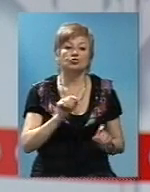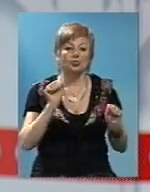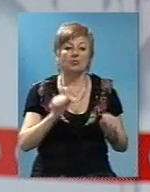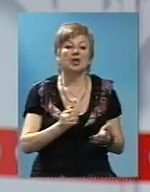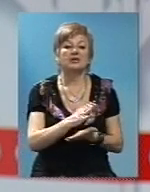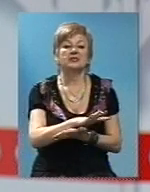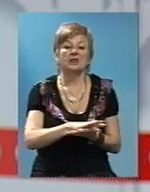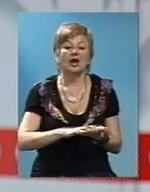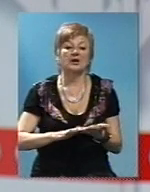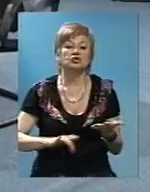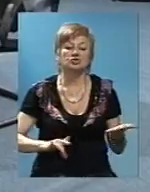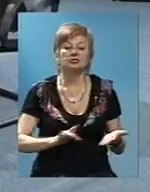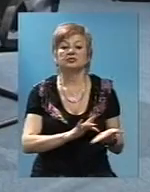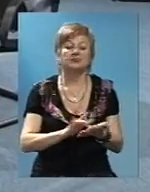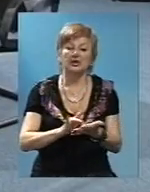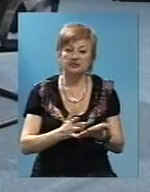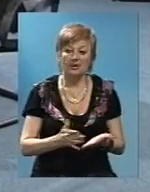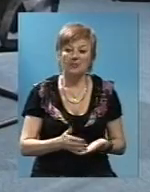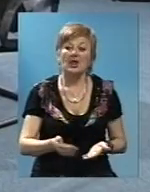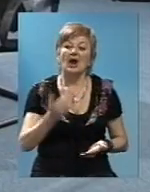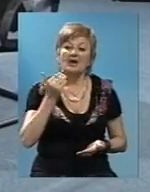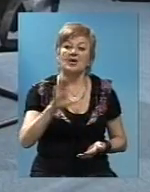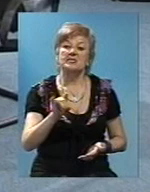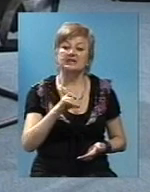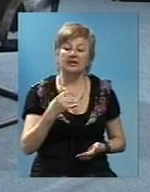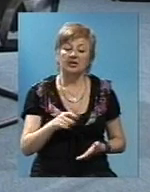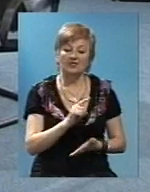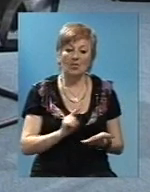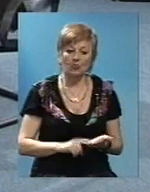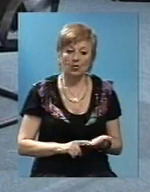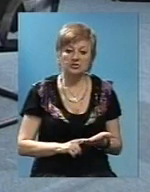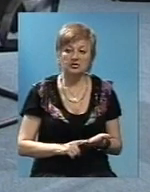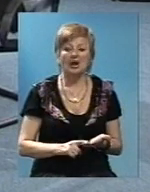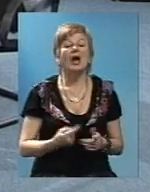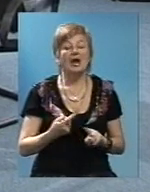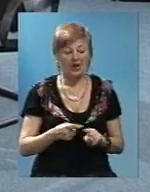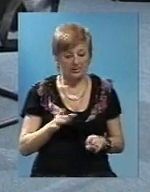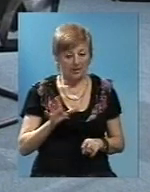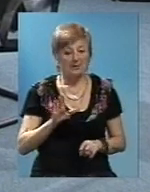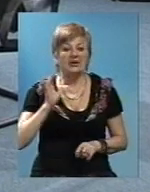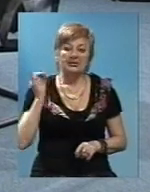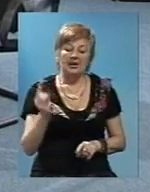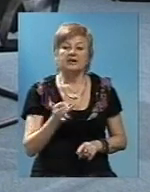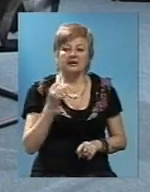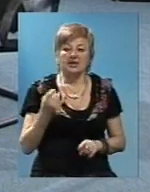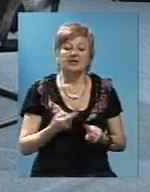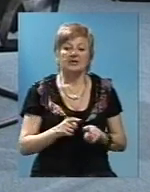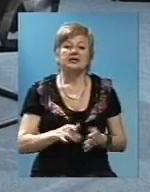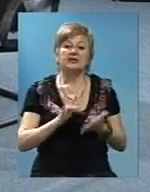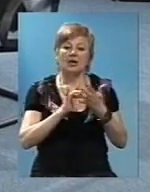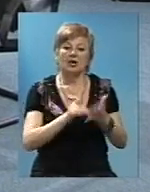в процесі всьому колективу. Пане Сергій, питання до вас. Наскільки цікавою видалася ця